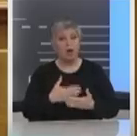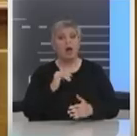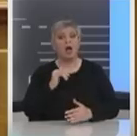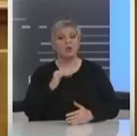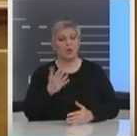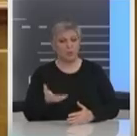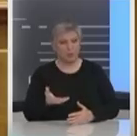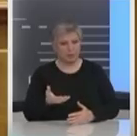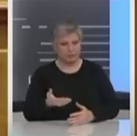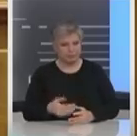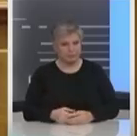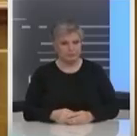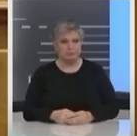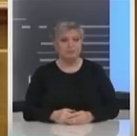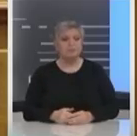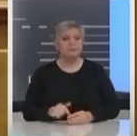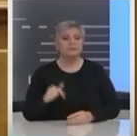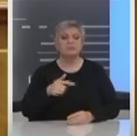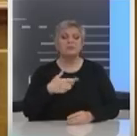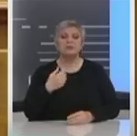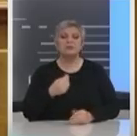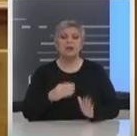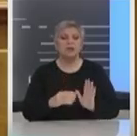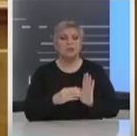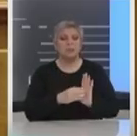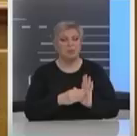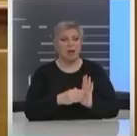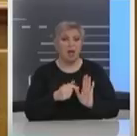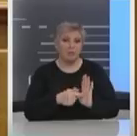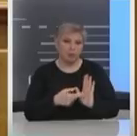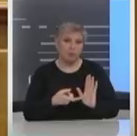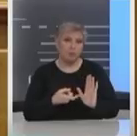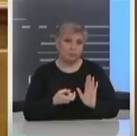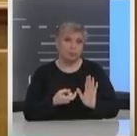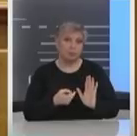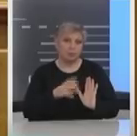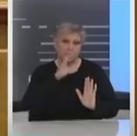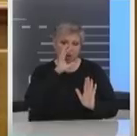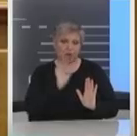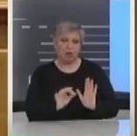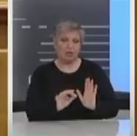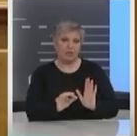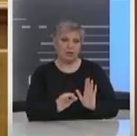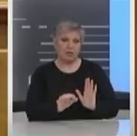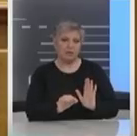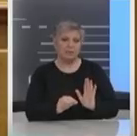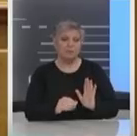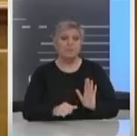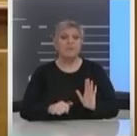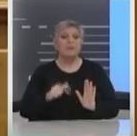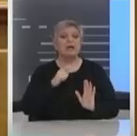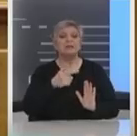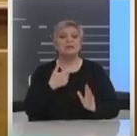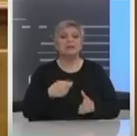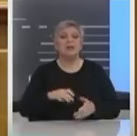κάνετε μόνο αυτό. Στο ίδιο άρθρο κάνετε κάτι εξίσου προκλητικό. Μειώνετε. Προσέξτε, τη φορολογία